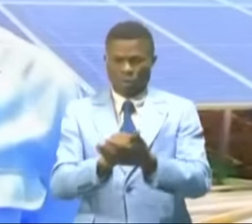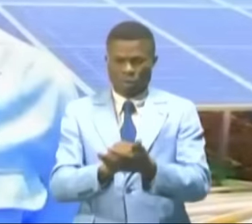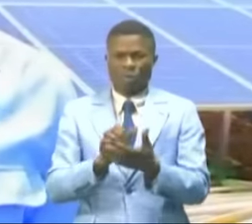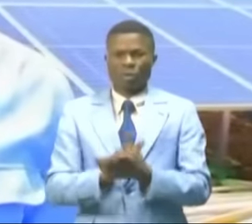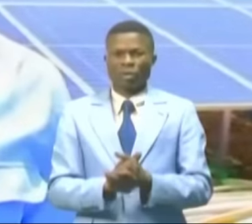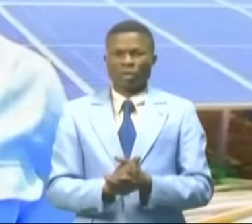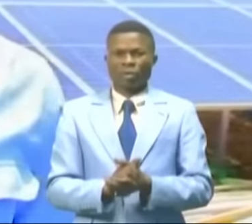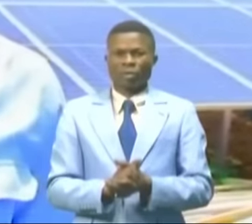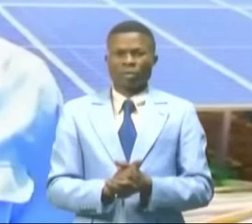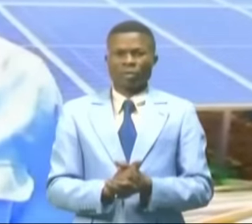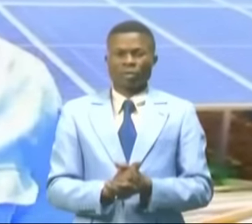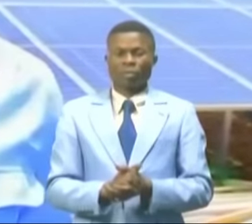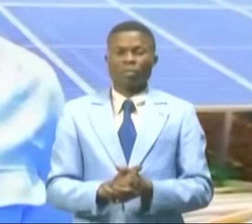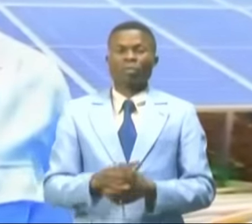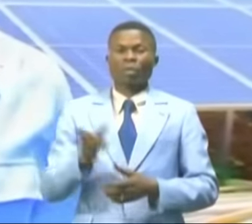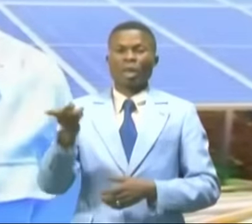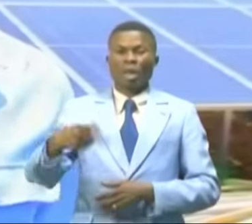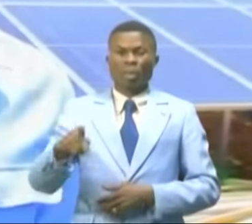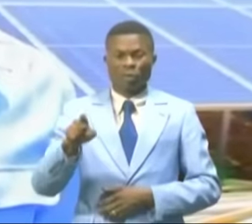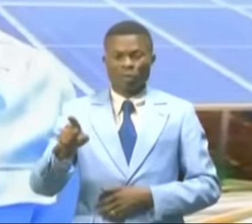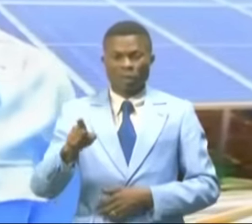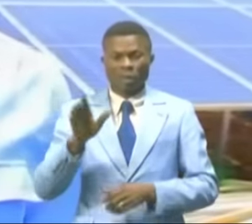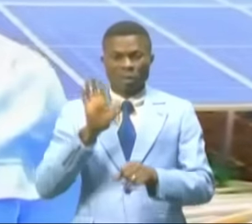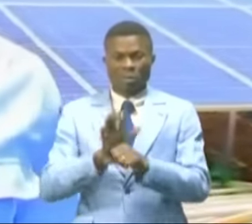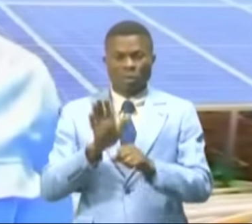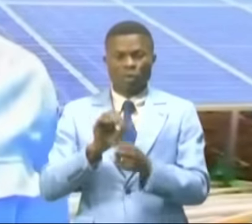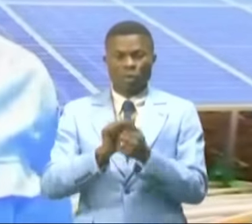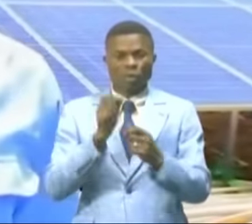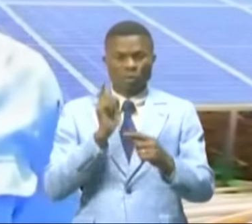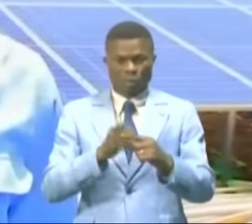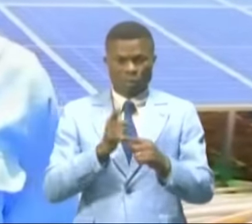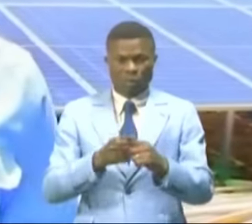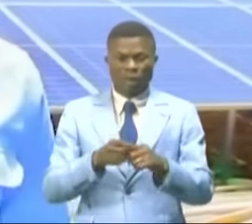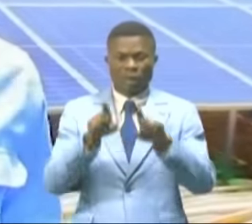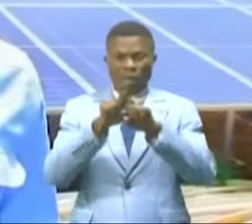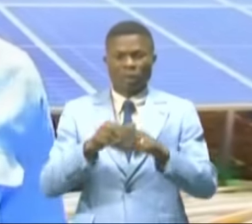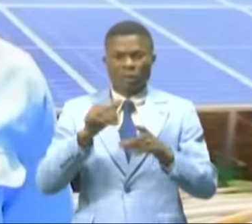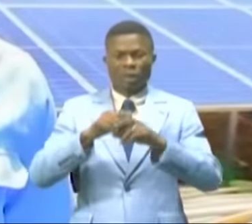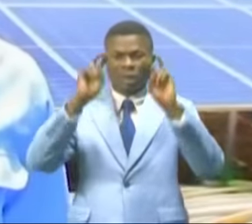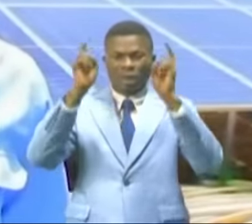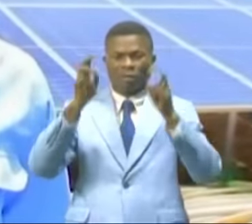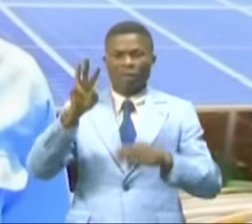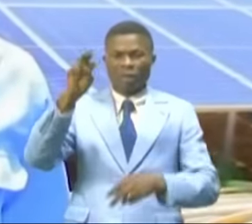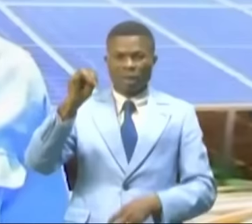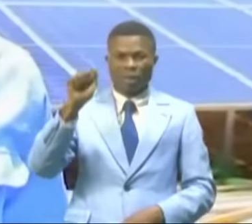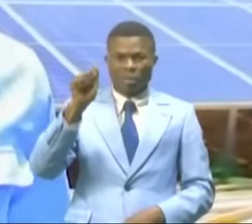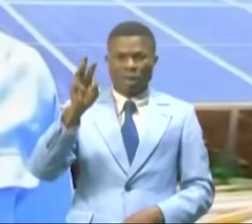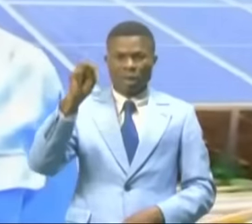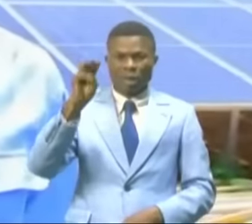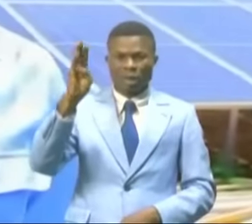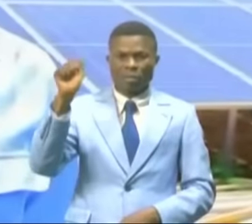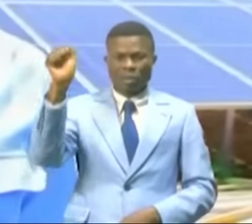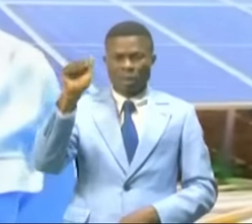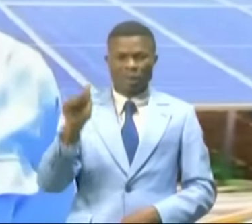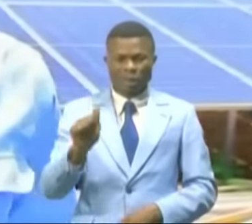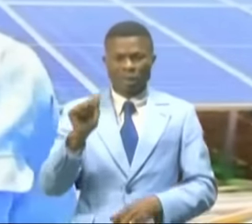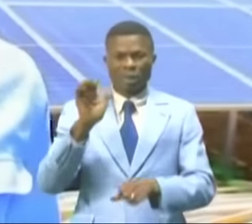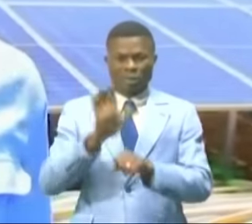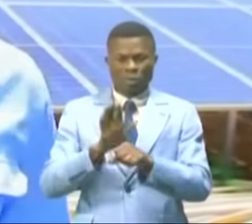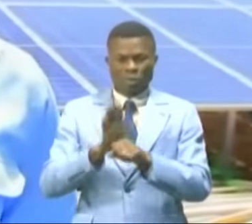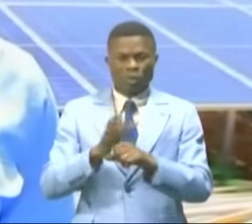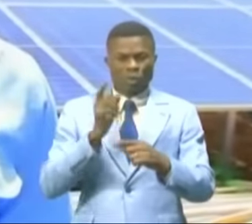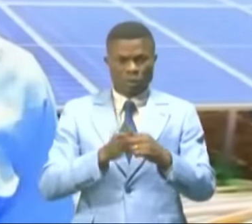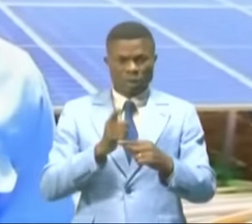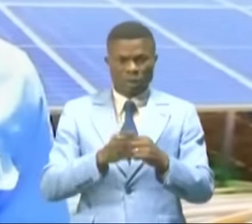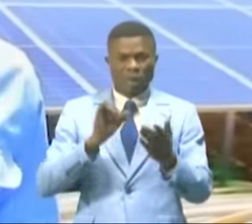a beaucoup de difficultés et parmi ces difficultés, nous trouvons aussi les manques d'électrification. Mombasa n'était pas électrifié, mais avec